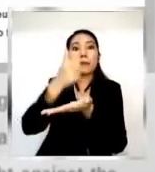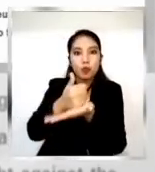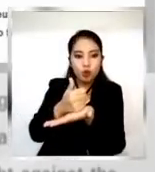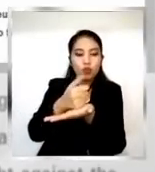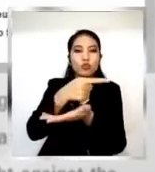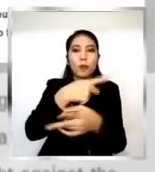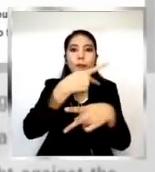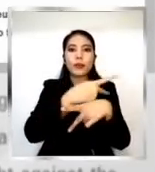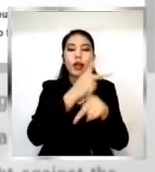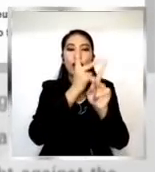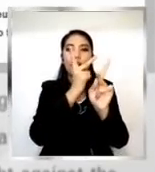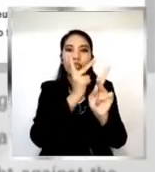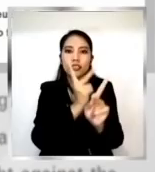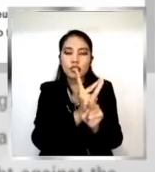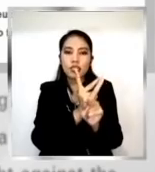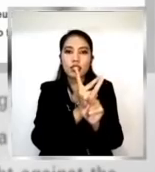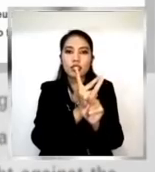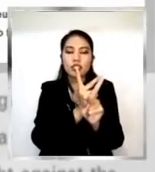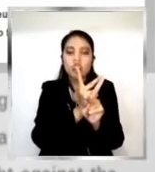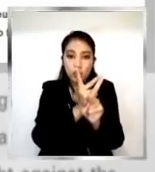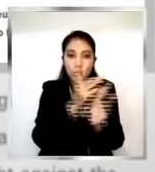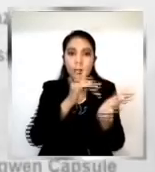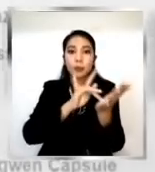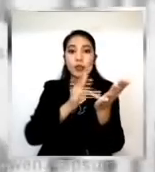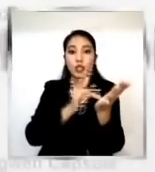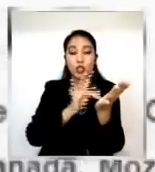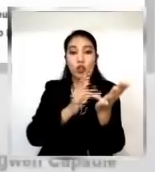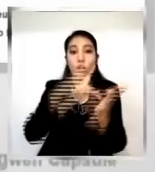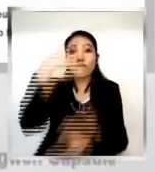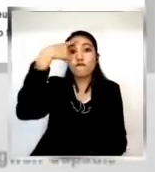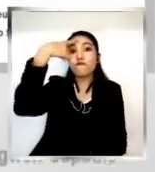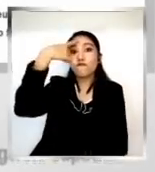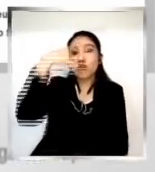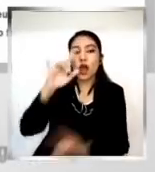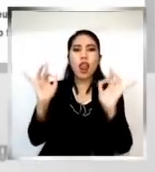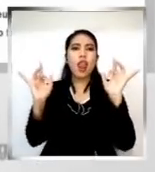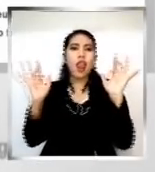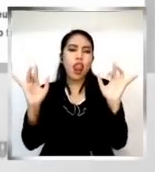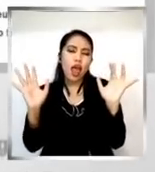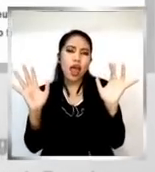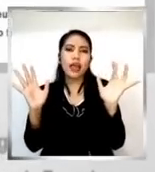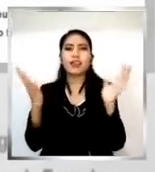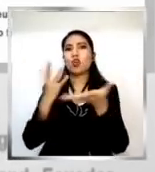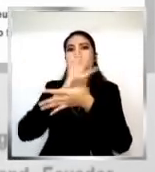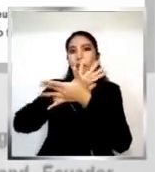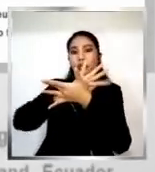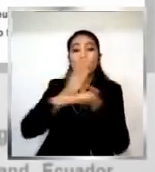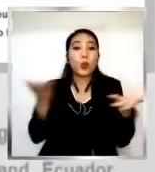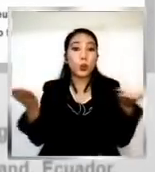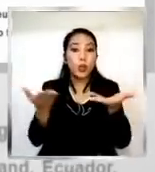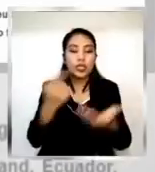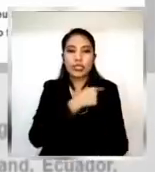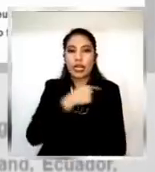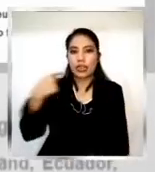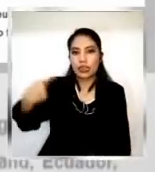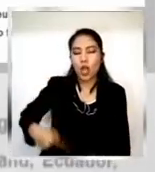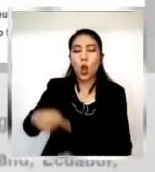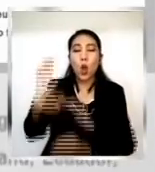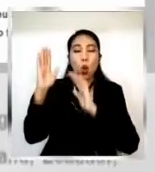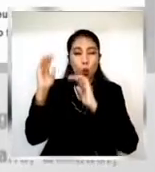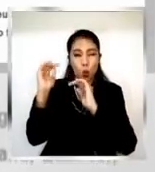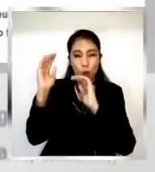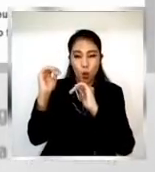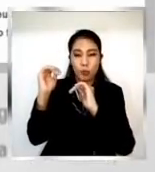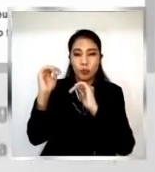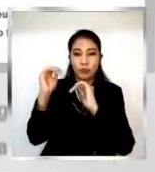sa mild at moderate COVID-19 sa China. Umaasa raw sila na sa pagpasok ng gamot sa Pinas, makakatulong ito sa laban